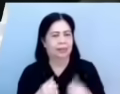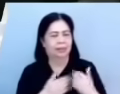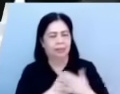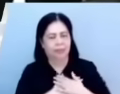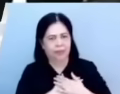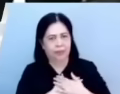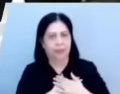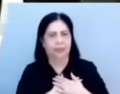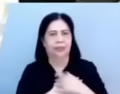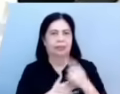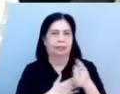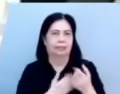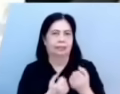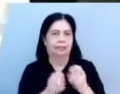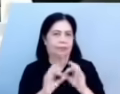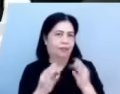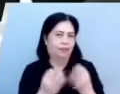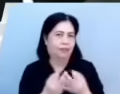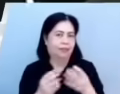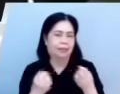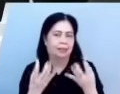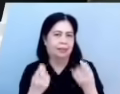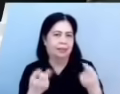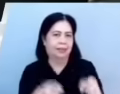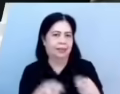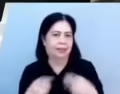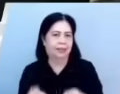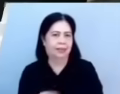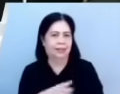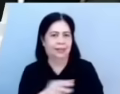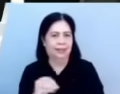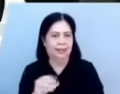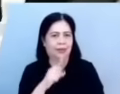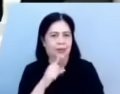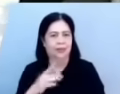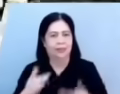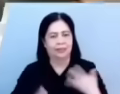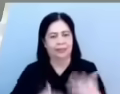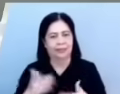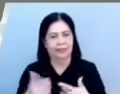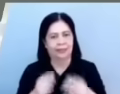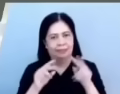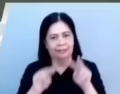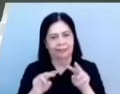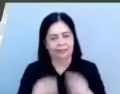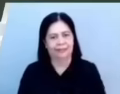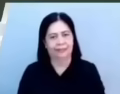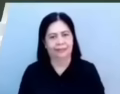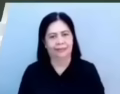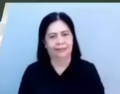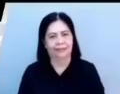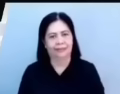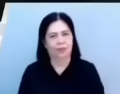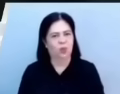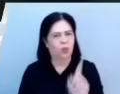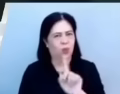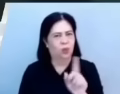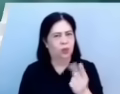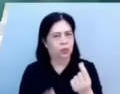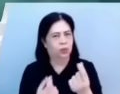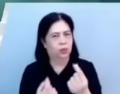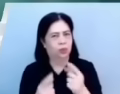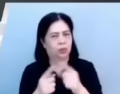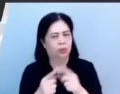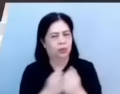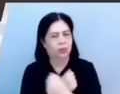makapamilya. Ang dami nangyari and excited na ako na mapanood nila. Ano ang gagawin mo para sa minamahal